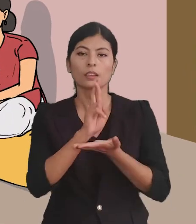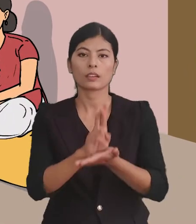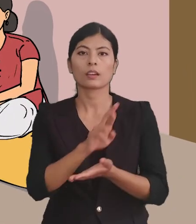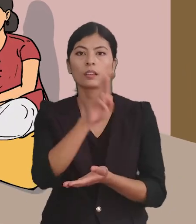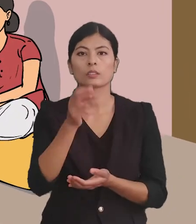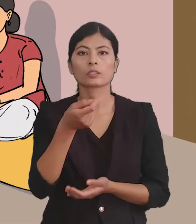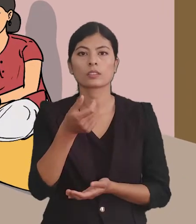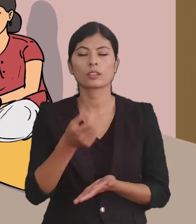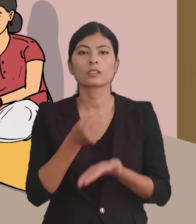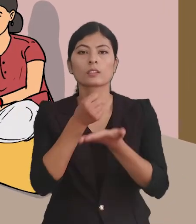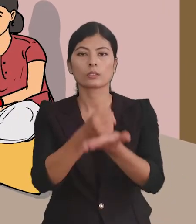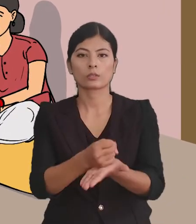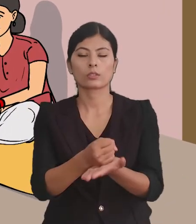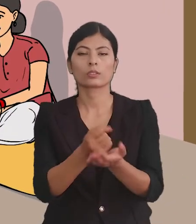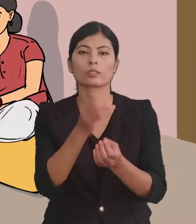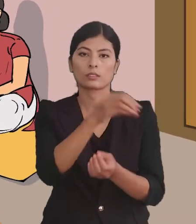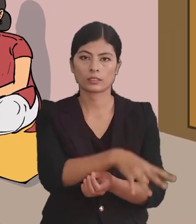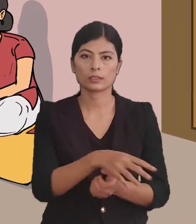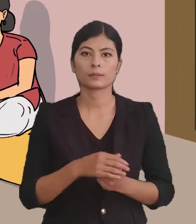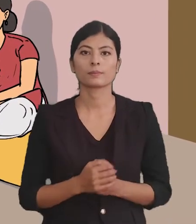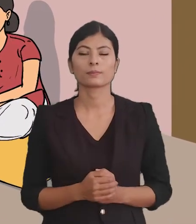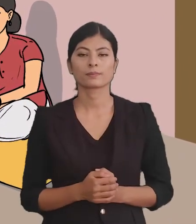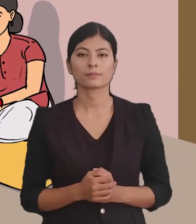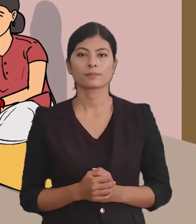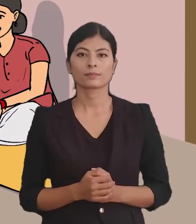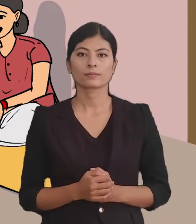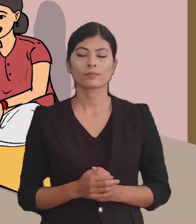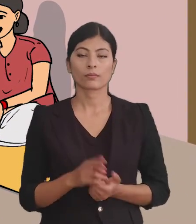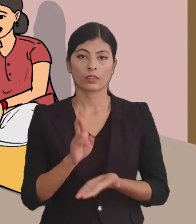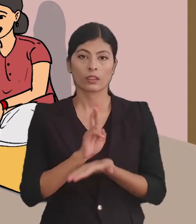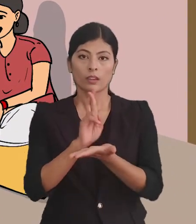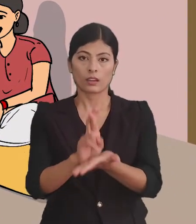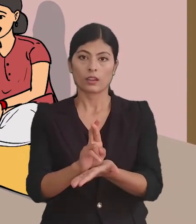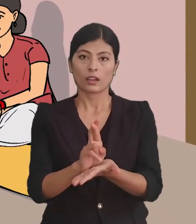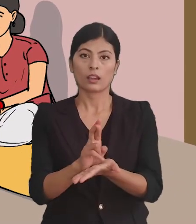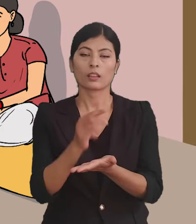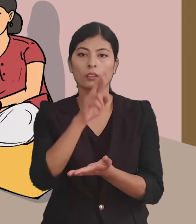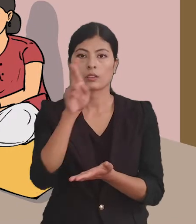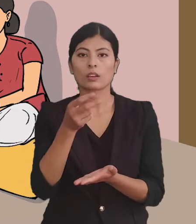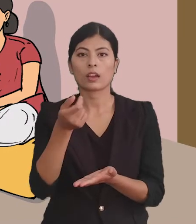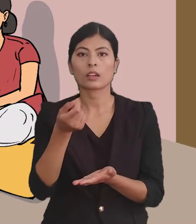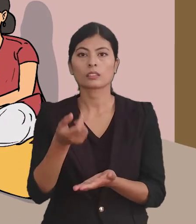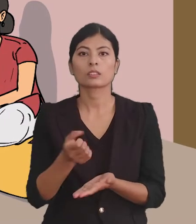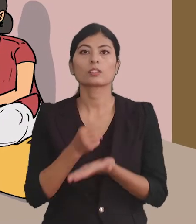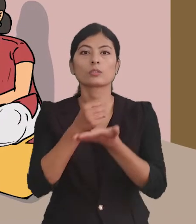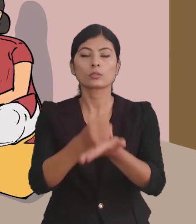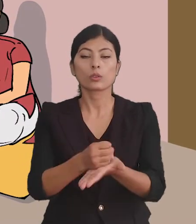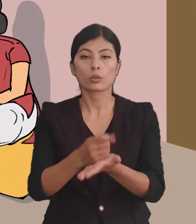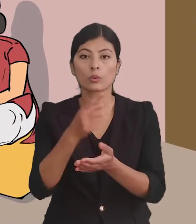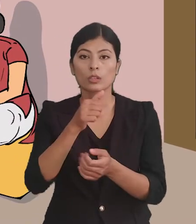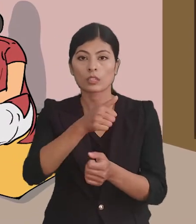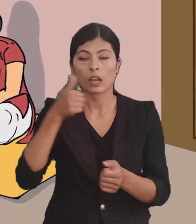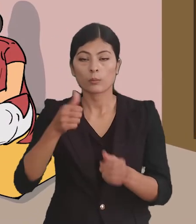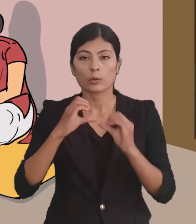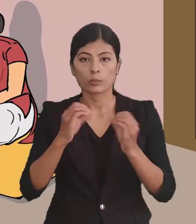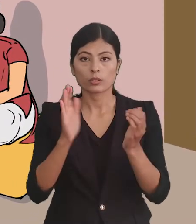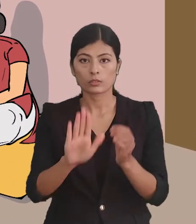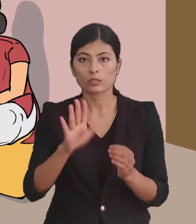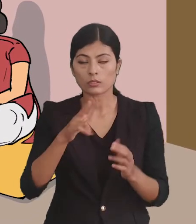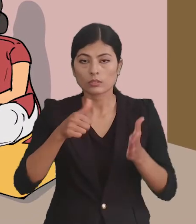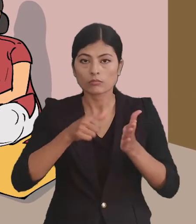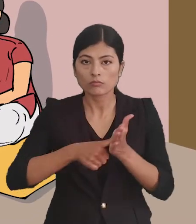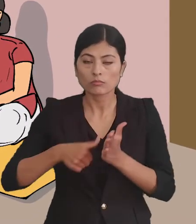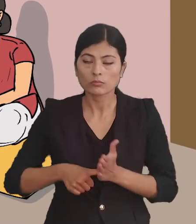राहत तथा आर्थिक सहयोग के सदुपयोग भेल न भेल संबंध में अनुगमन करे के चाहे करावे के,